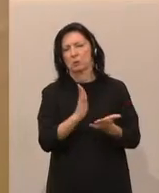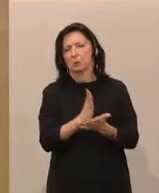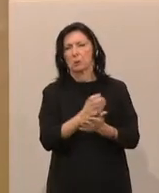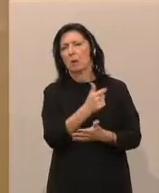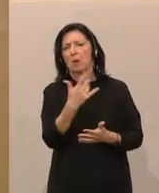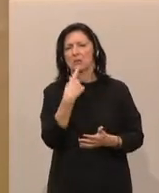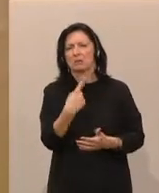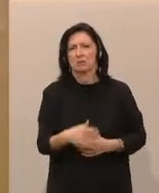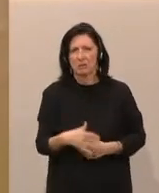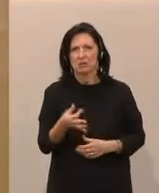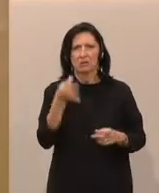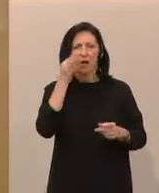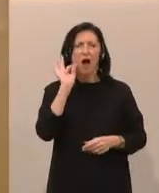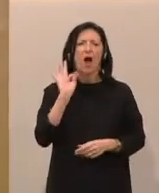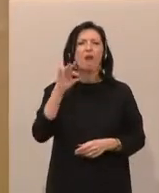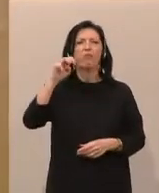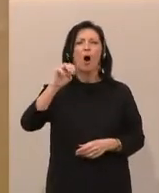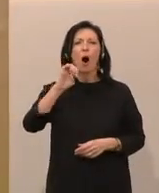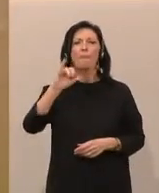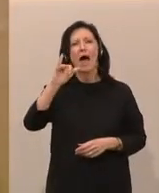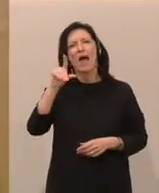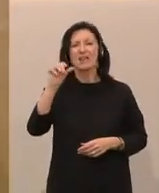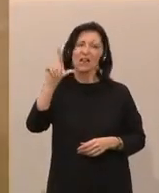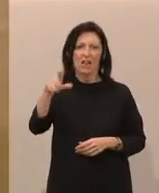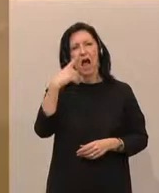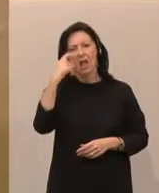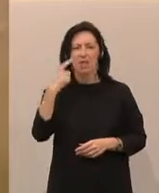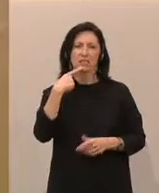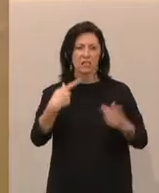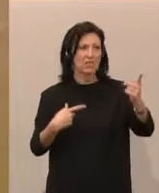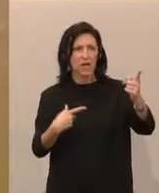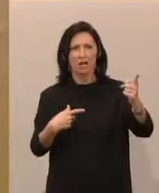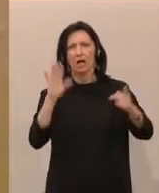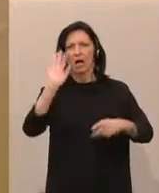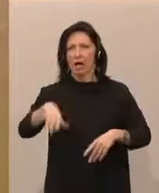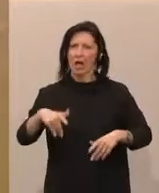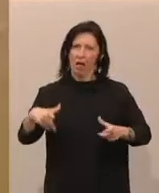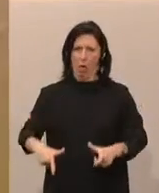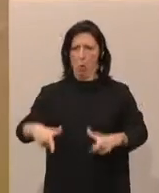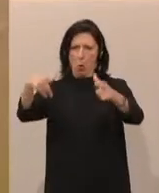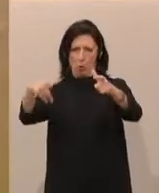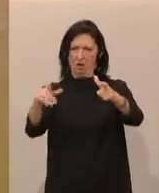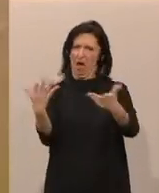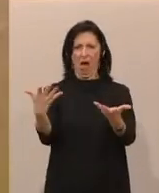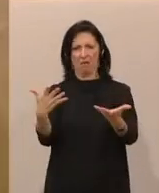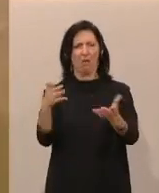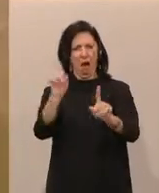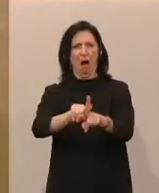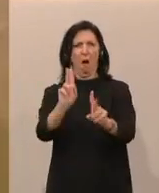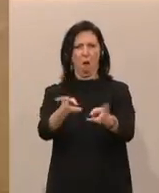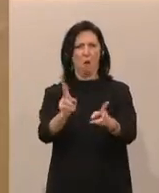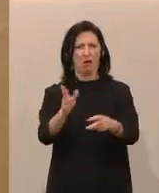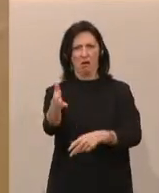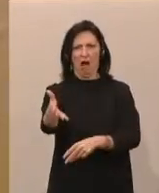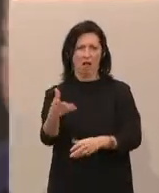worden ist die vermeintliche eisinger hat sagte ein hydrant trete auch dieses budget zustande gebracht keine neuen schulden mehr auf dem rücken unserer kinder